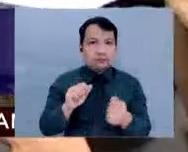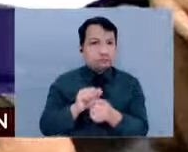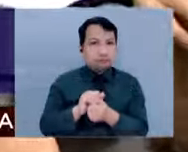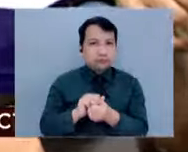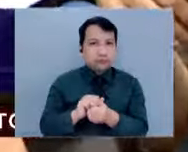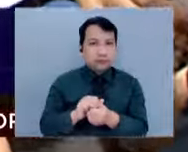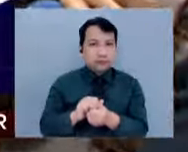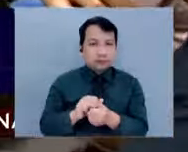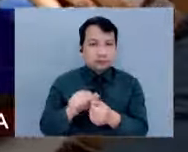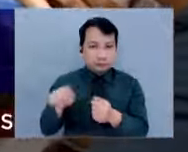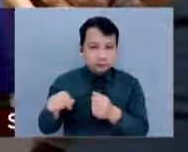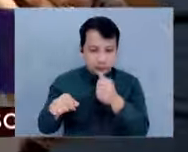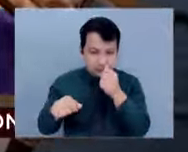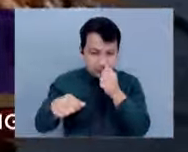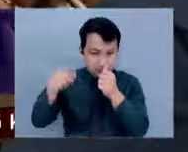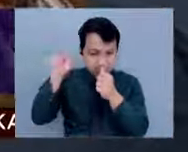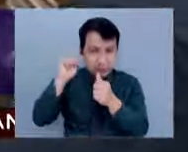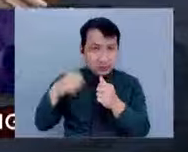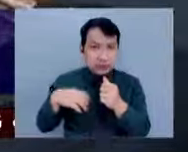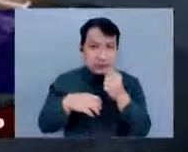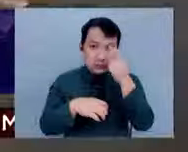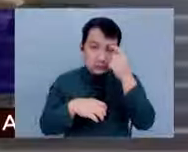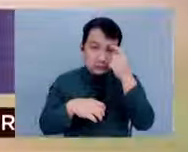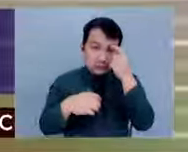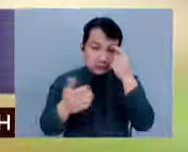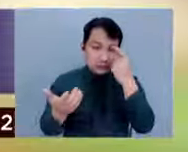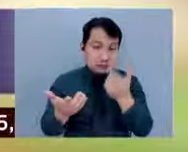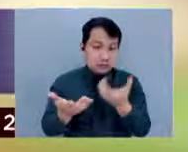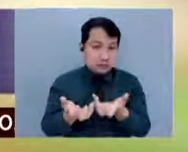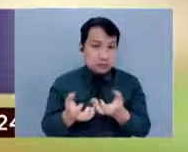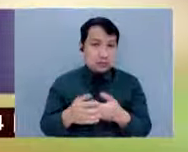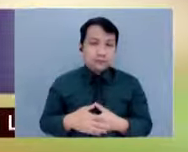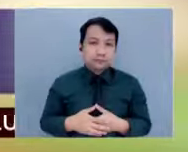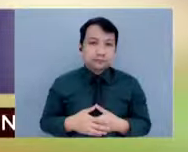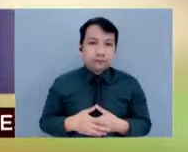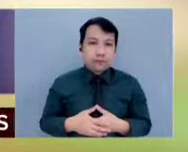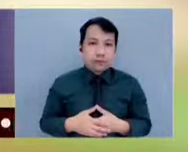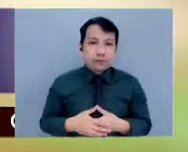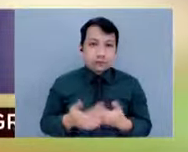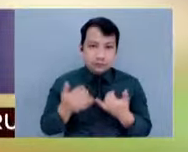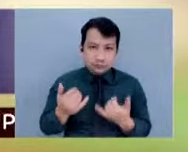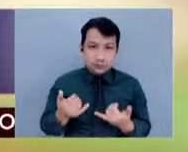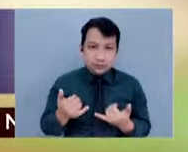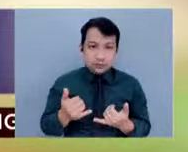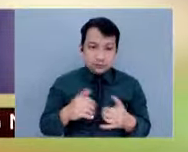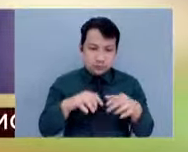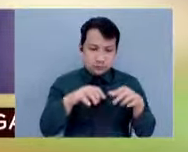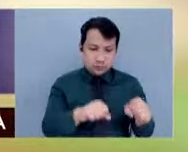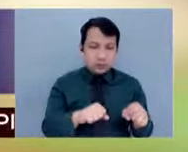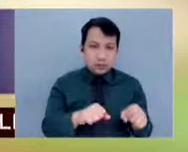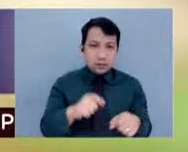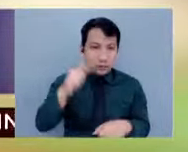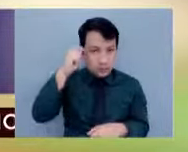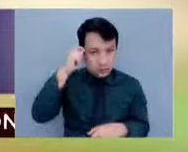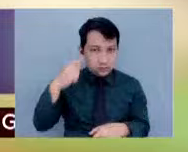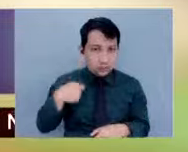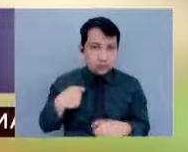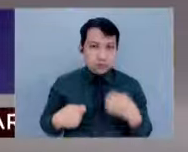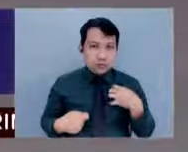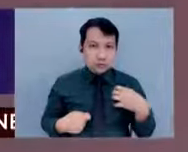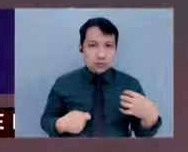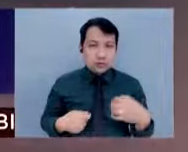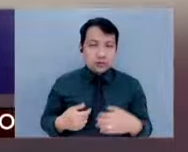doon na si dating Congressman Arnulfo Teves Jr. Hanggang ngayon, hawak pa rin ng mga Timorese police ang dating